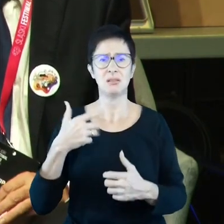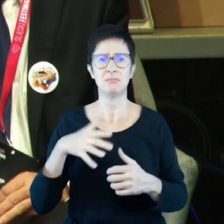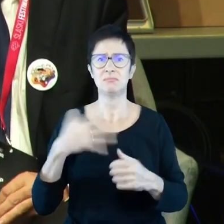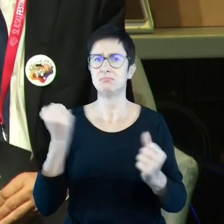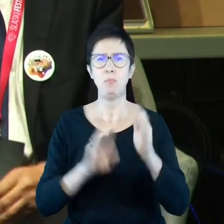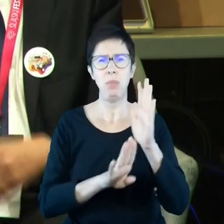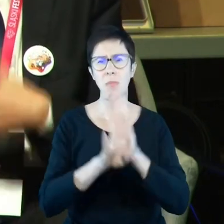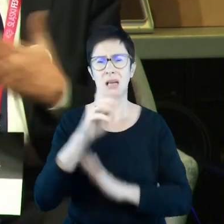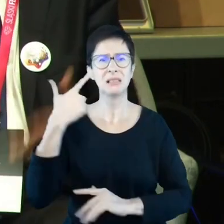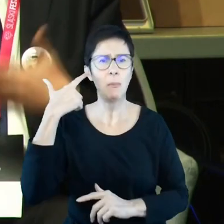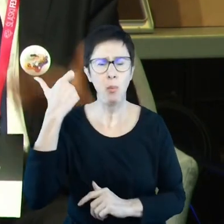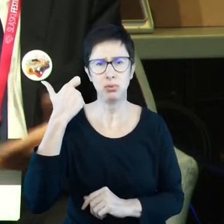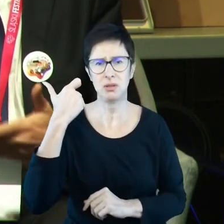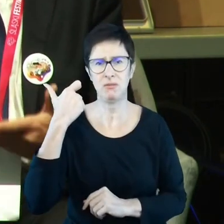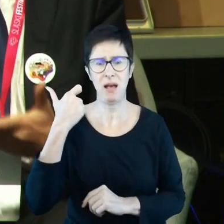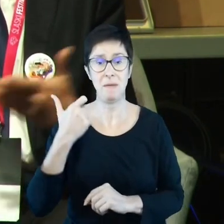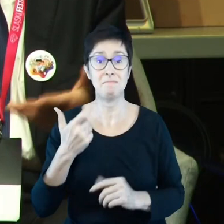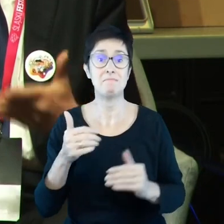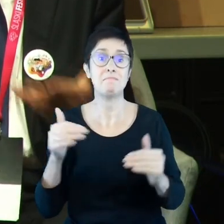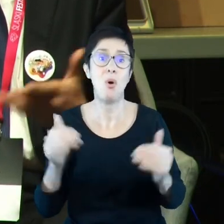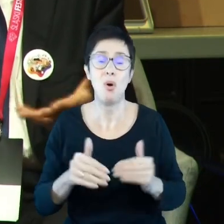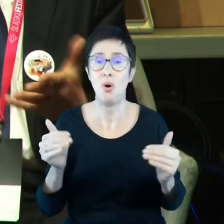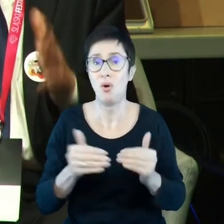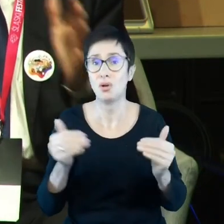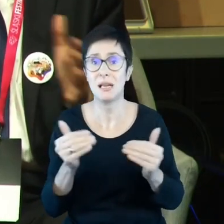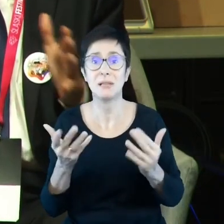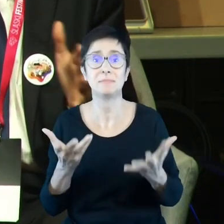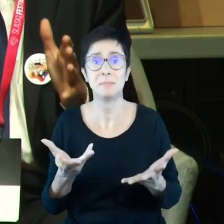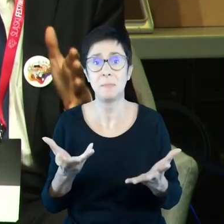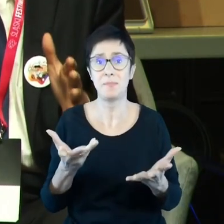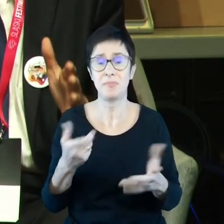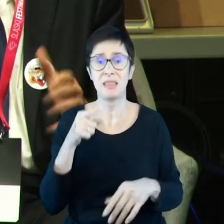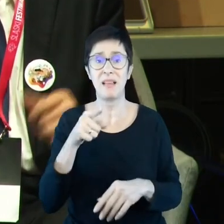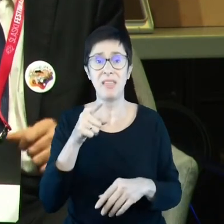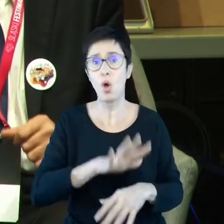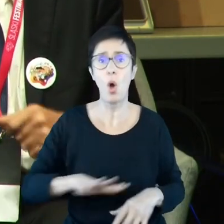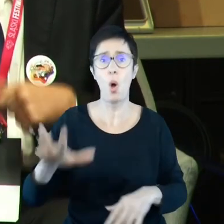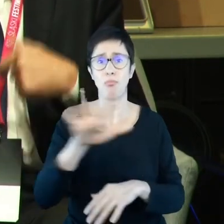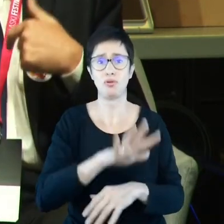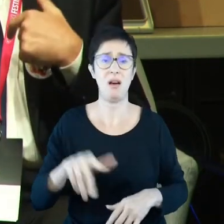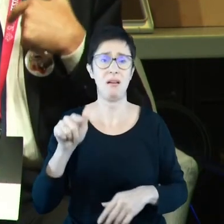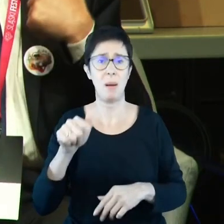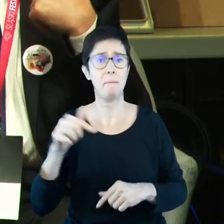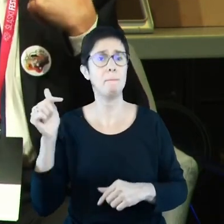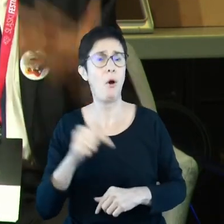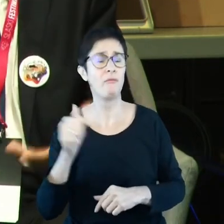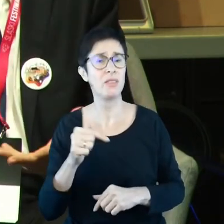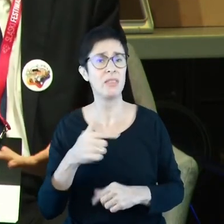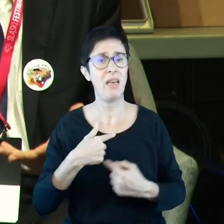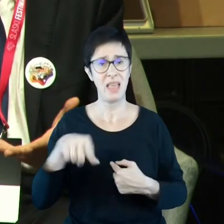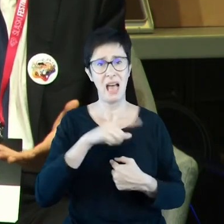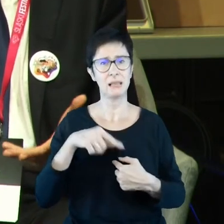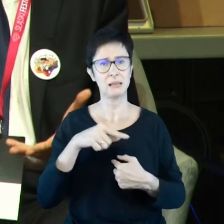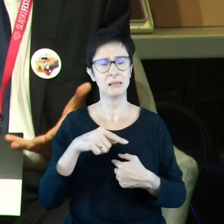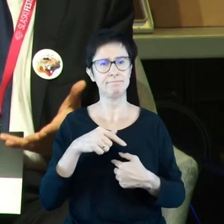kolosalnie. Być może to właśnie ten obszar, ta przestrzeń powinna nas nakierować